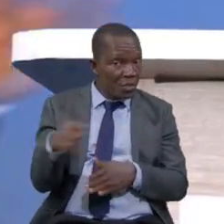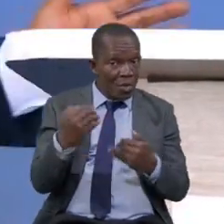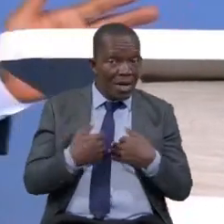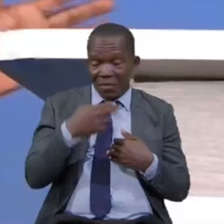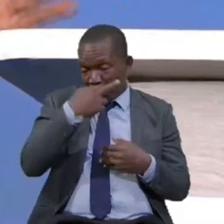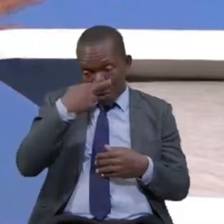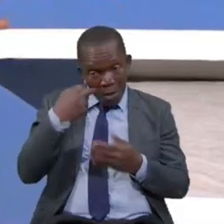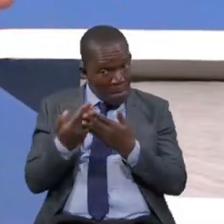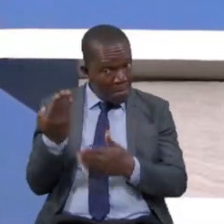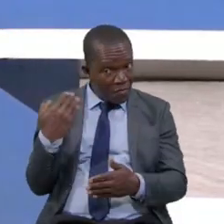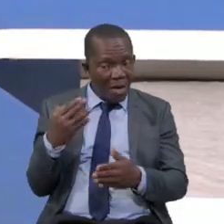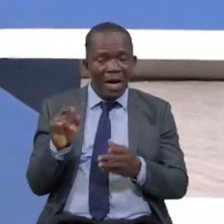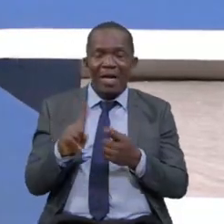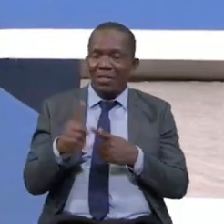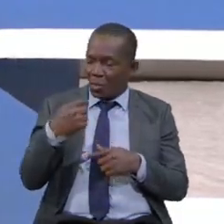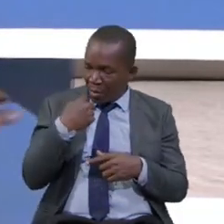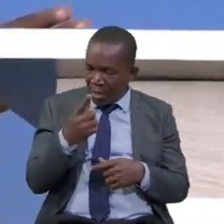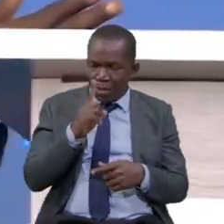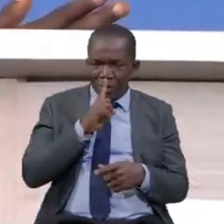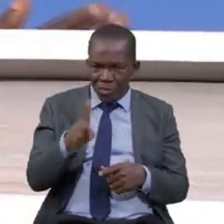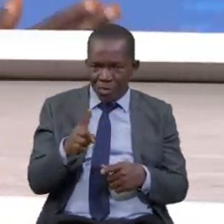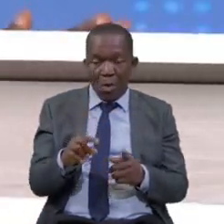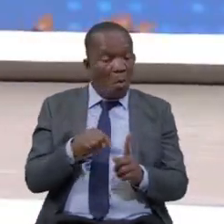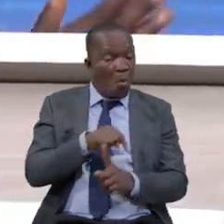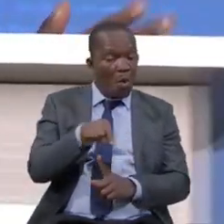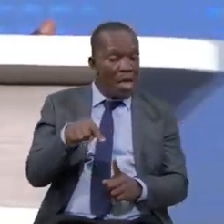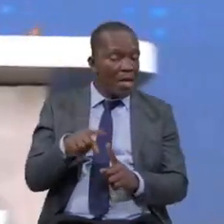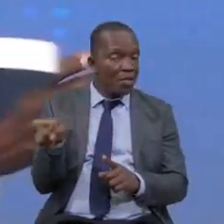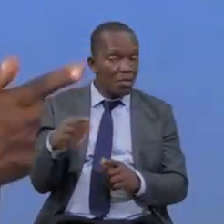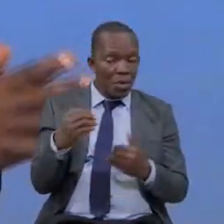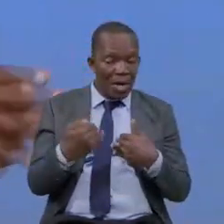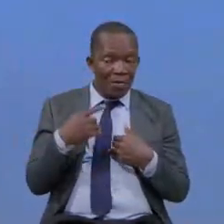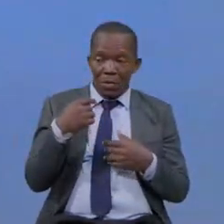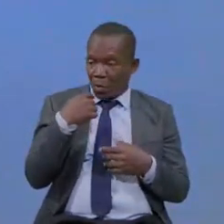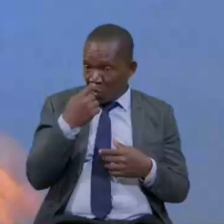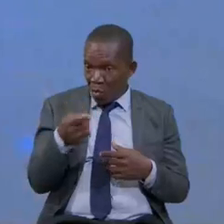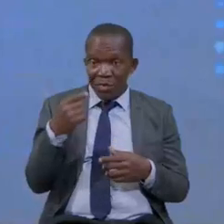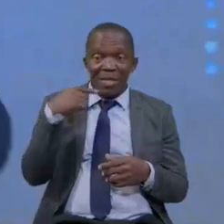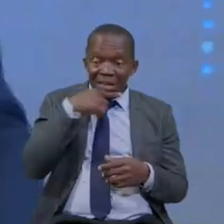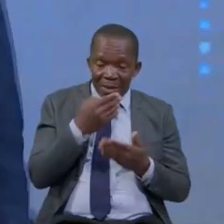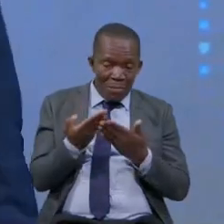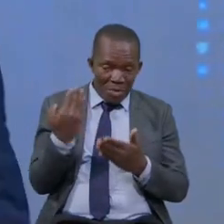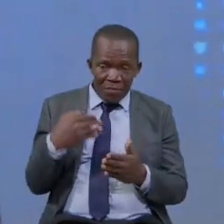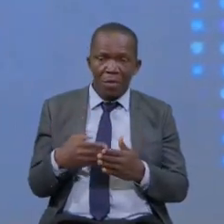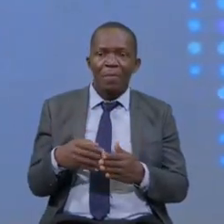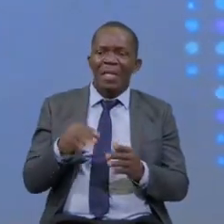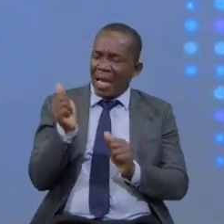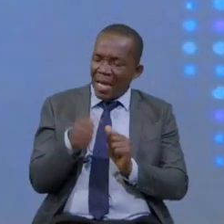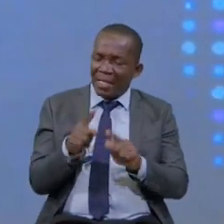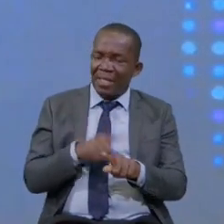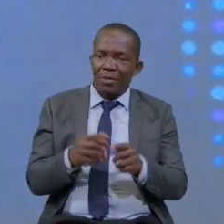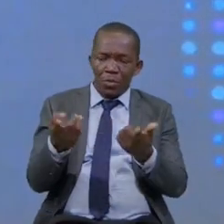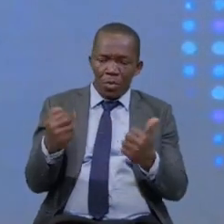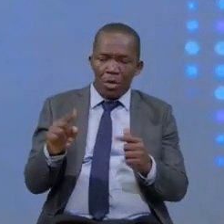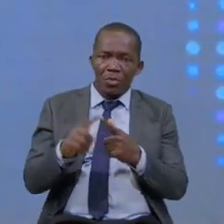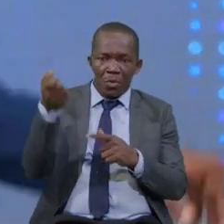menti, chaque fois que tu viens de cette manière, tu viens à celui qui est capable. Chaque fois que tu viens pour la